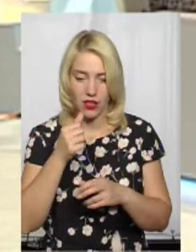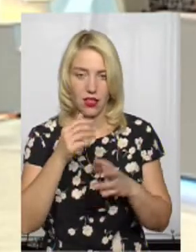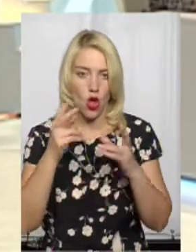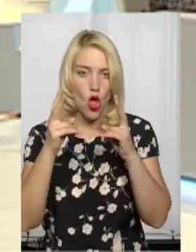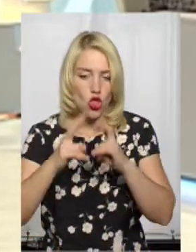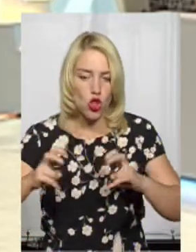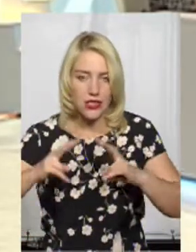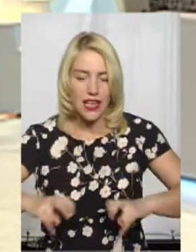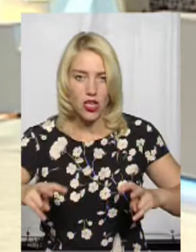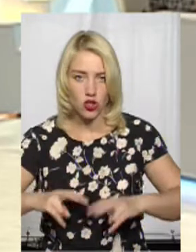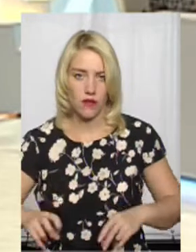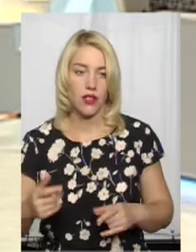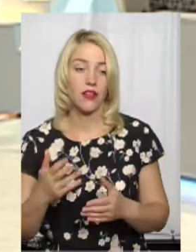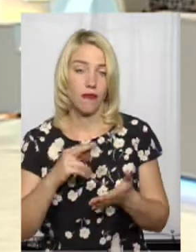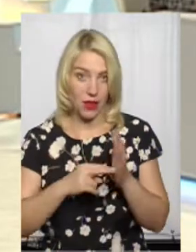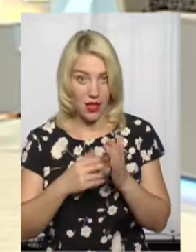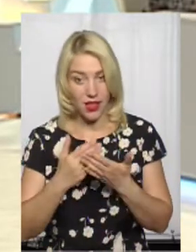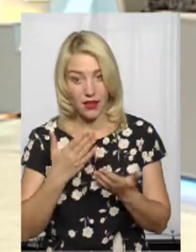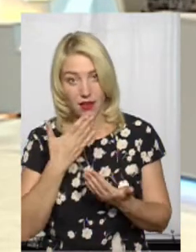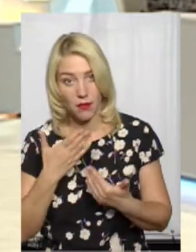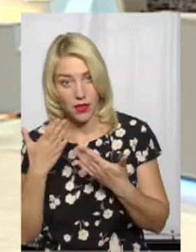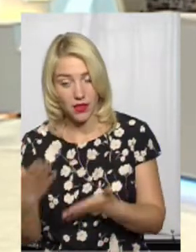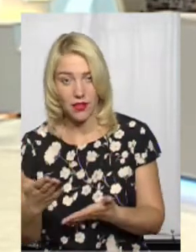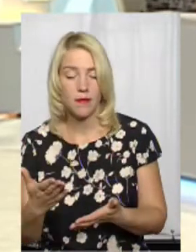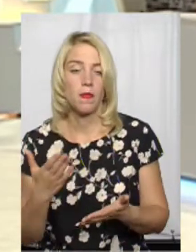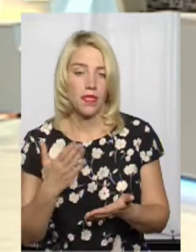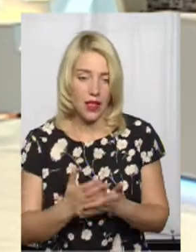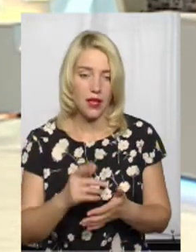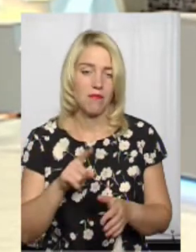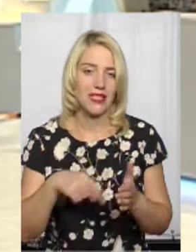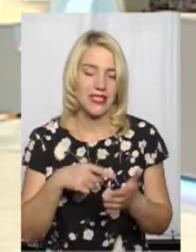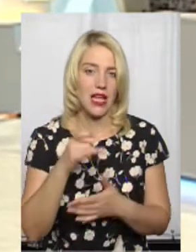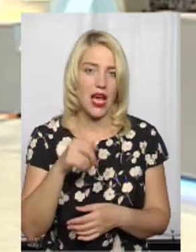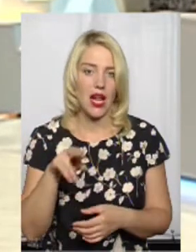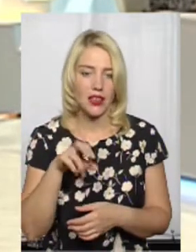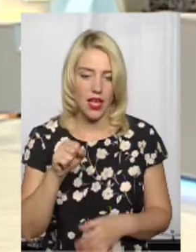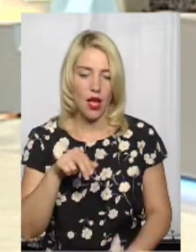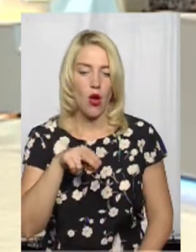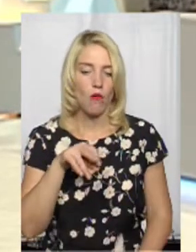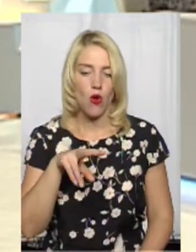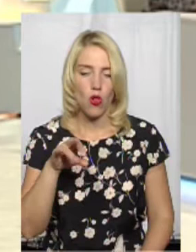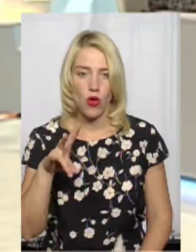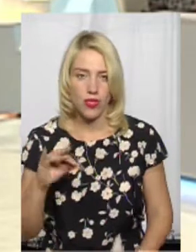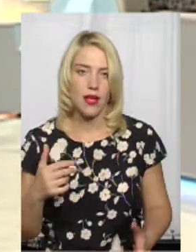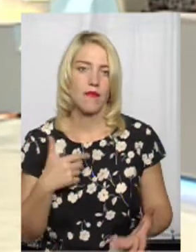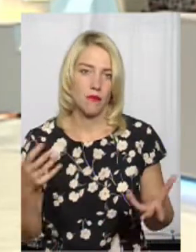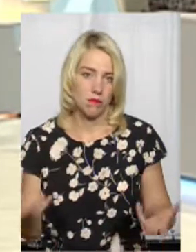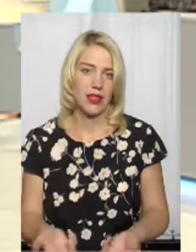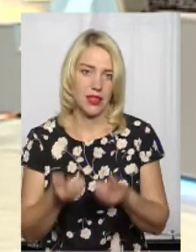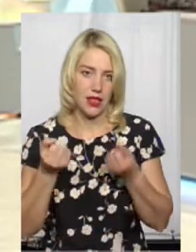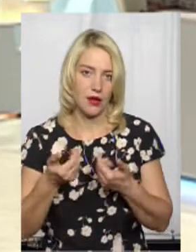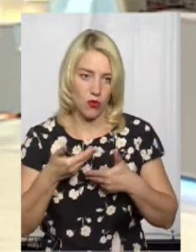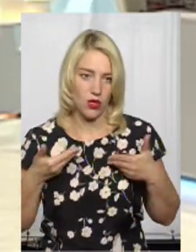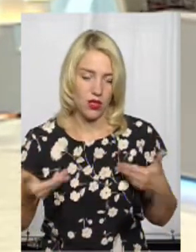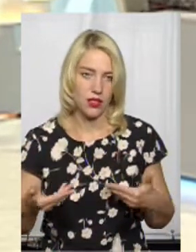планах є таке, і чудово, що міська рада Полонного підтримує ці ініціативи, звісно ж. Пане